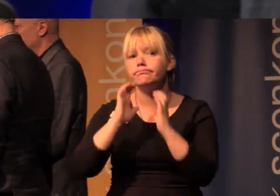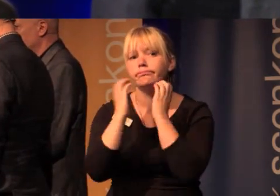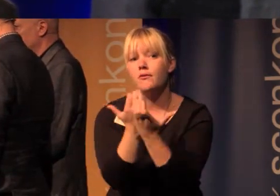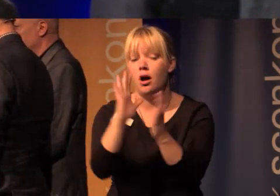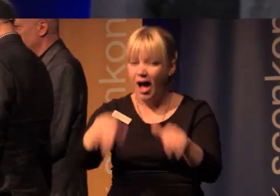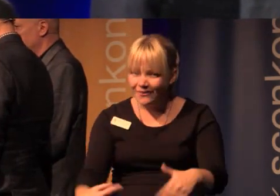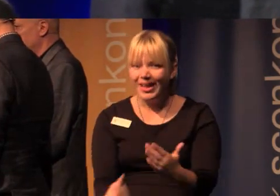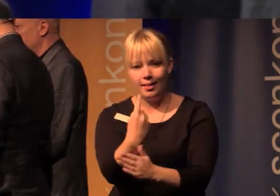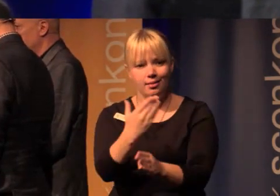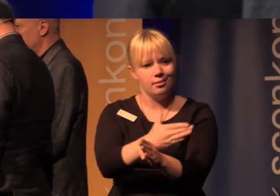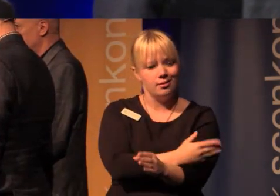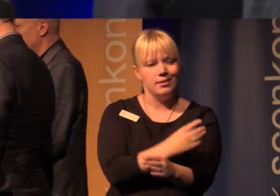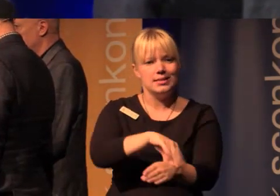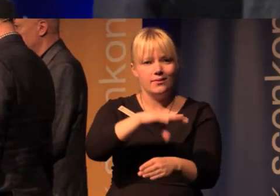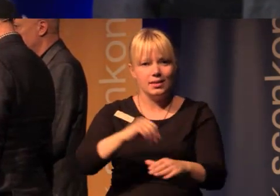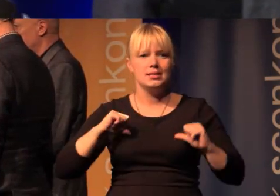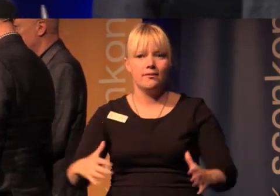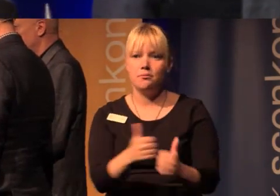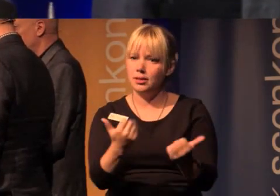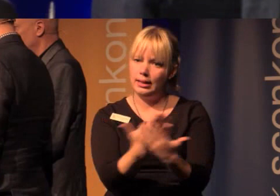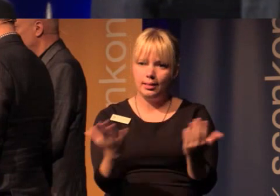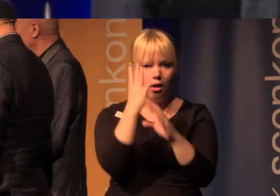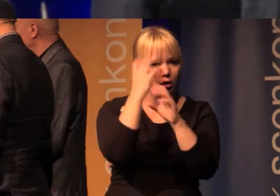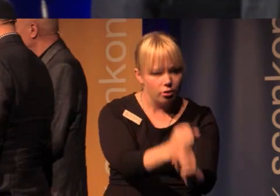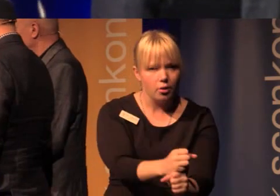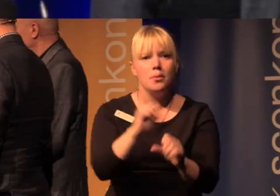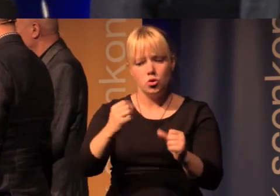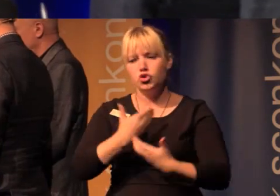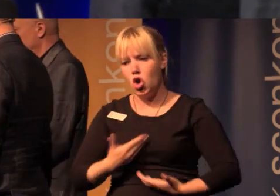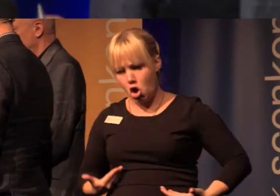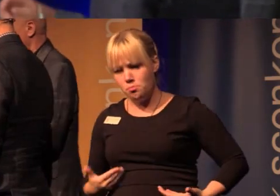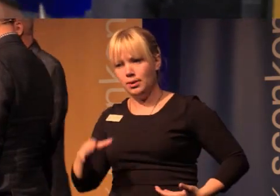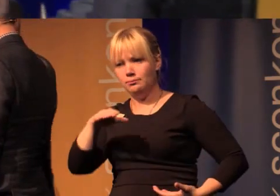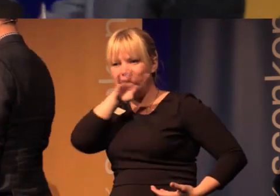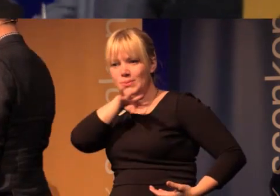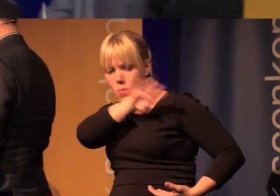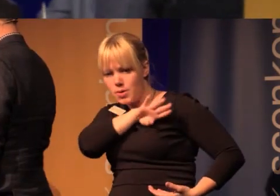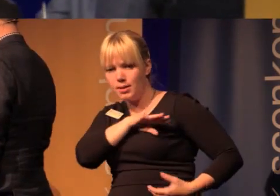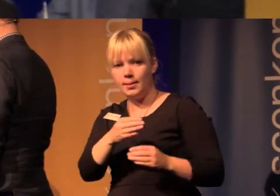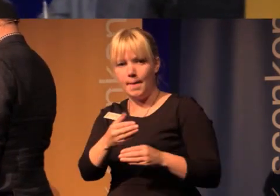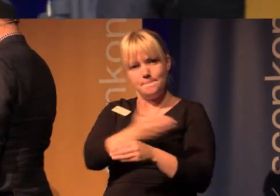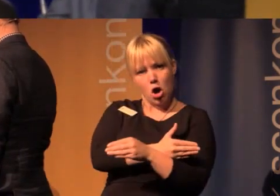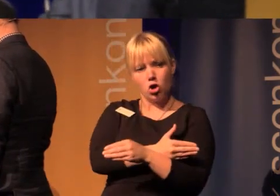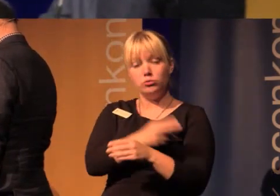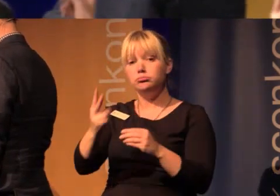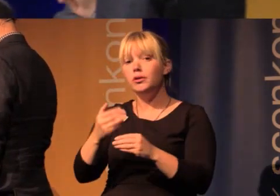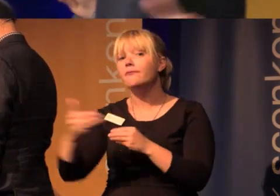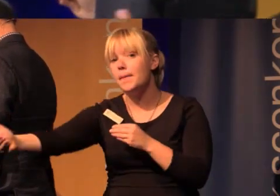här i Sverige. Men man ska inte vara för låst till det, utan också vara ödmjuk inför att historien sträcker sig både bakom och